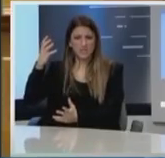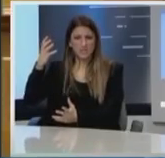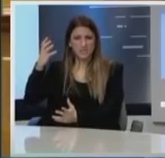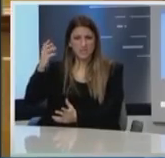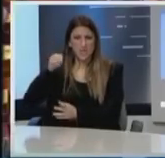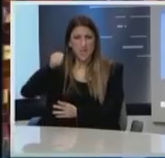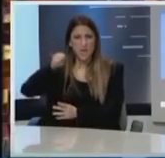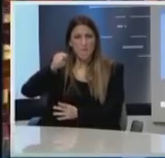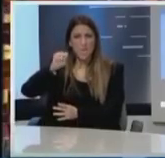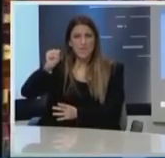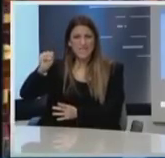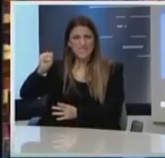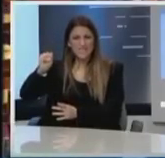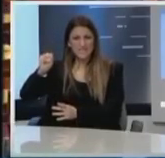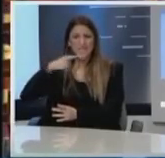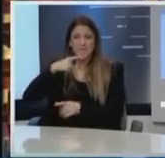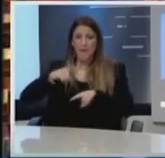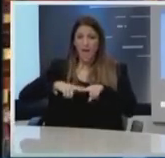κατά 2 μονάδες.